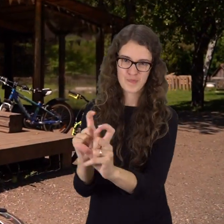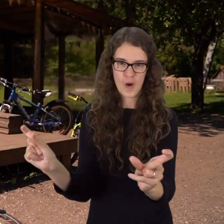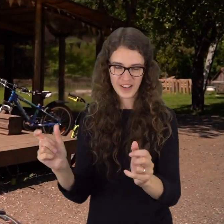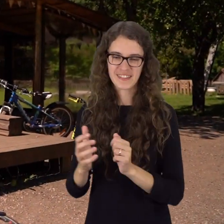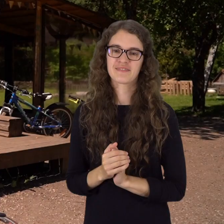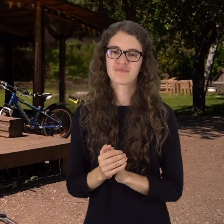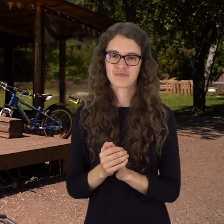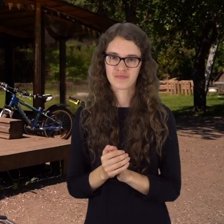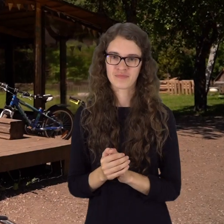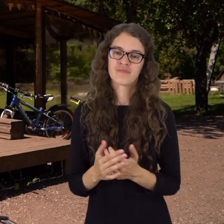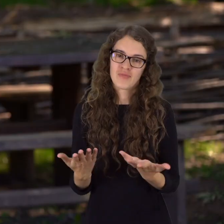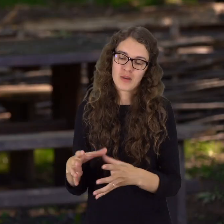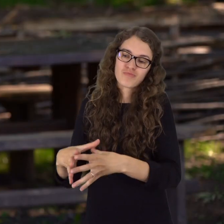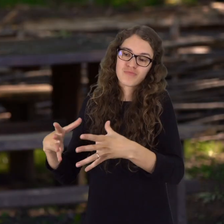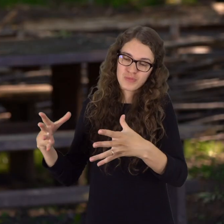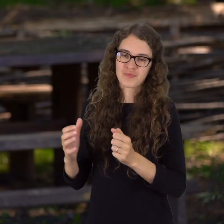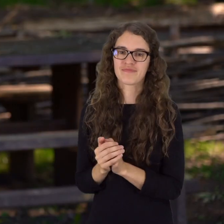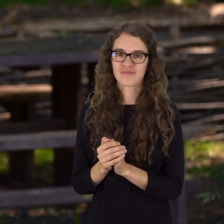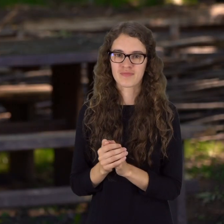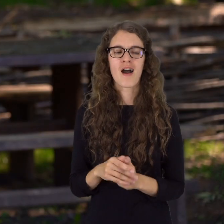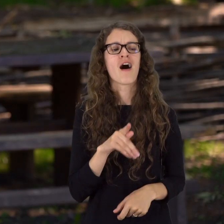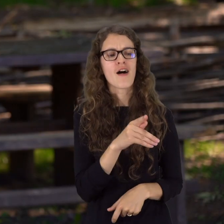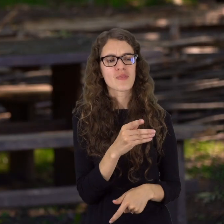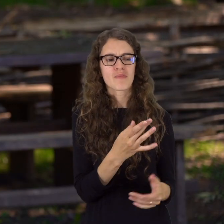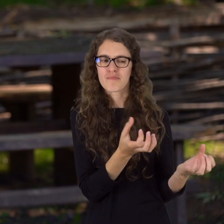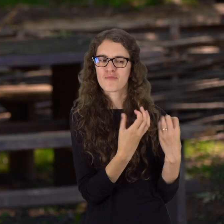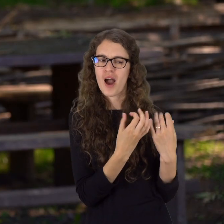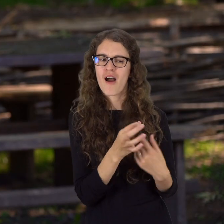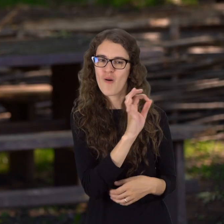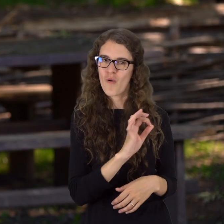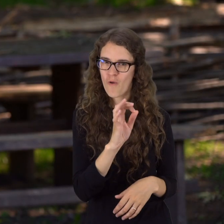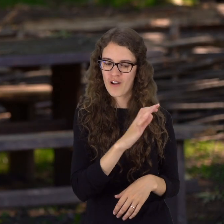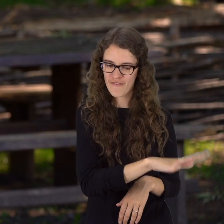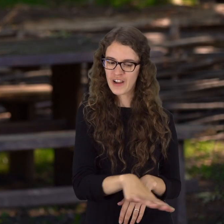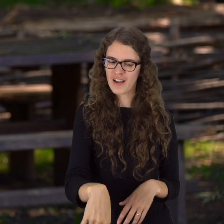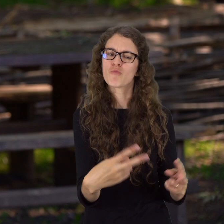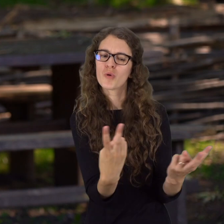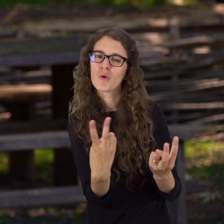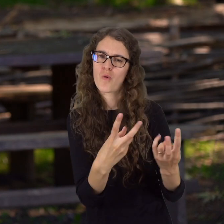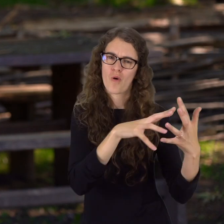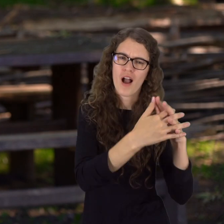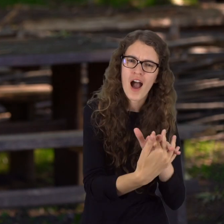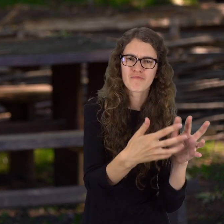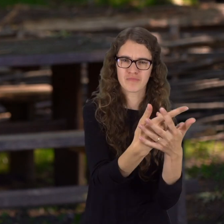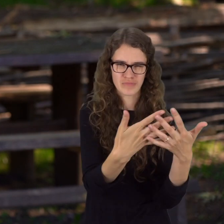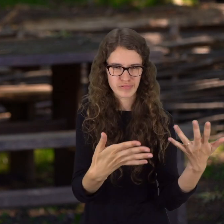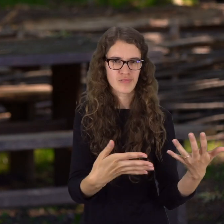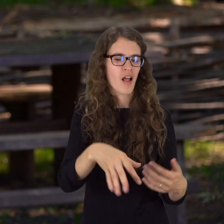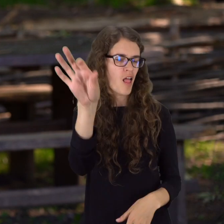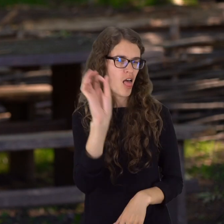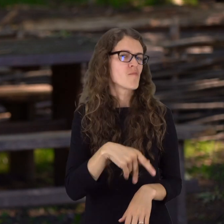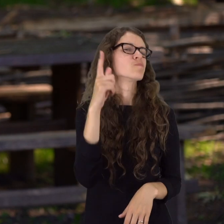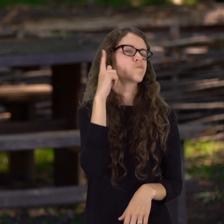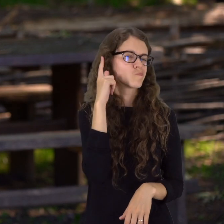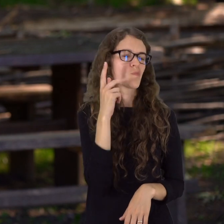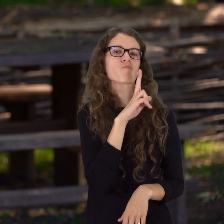mokyklinukų pradinukus, taip pat ir augam. Šiaip, kaip paminėjote, kad vaikams reikia kaimo, tai aš dažnai išgirstu, kad dabar tėvai kalba, kad kaip gaila, kad